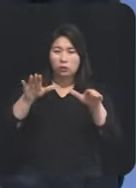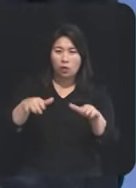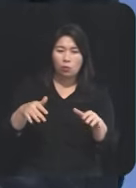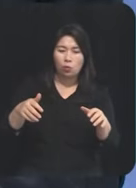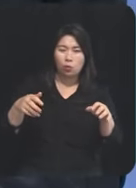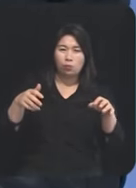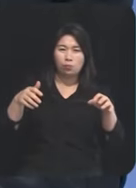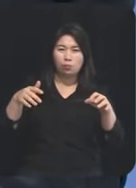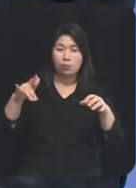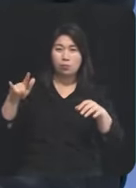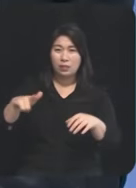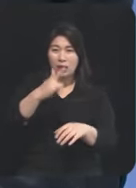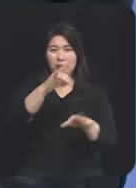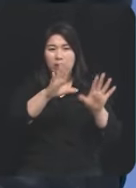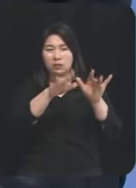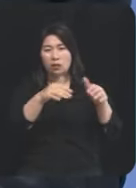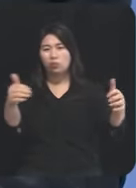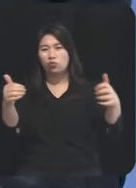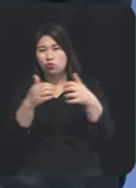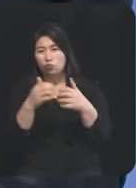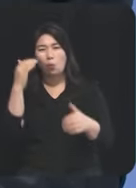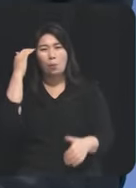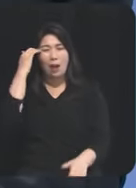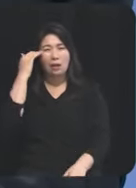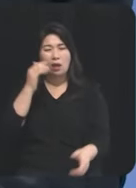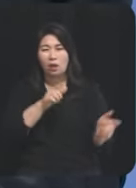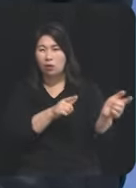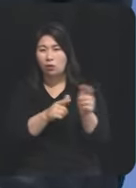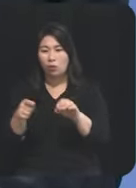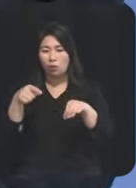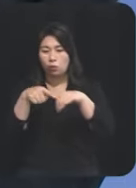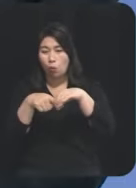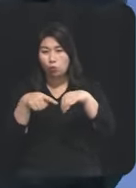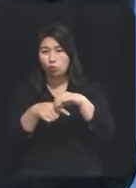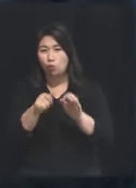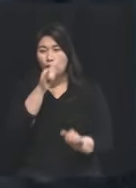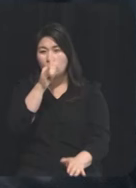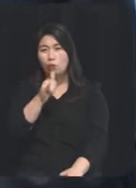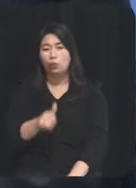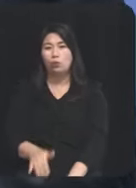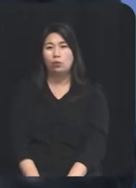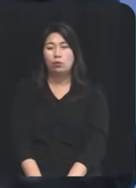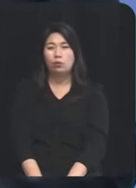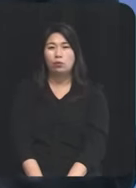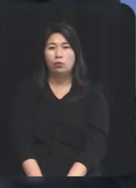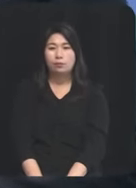용암동굴 그리고 숨골 이게 이슈가 되고 있는데 만약에